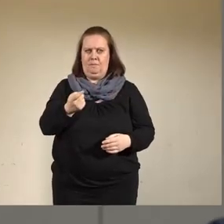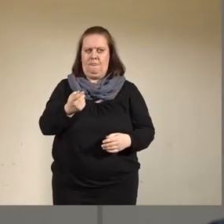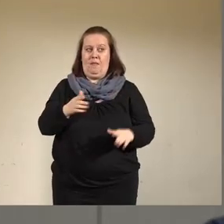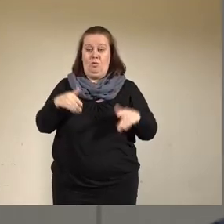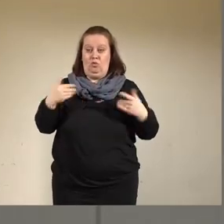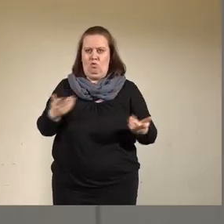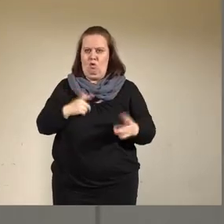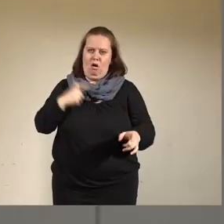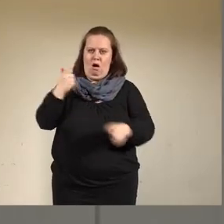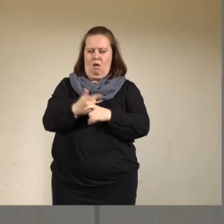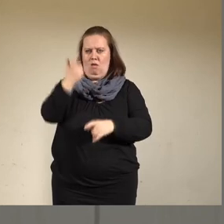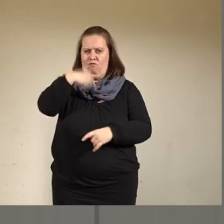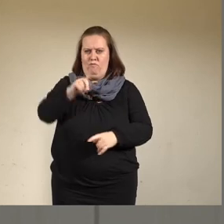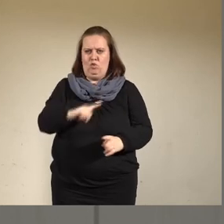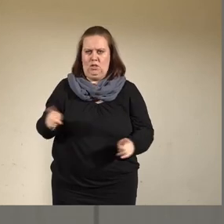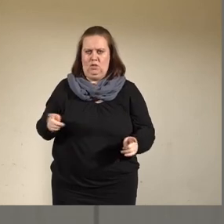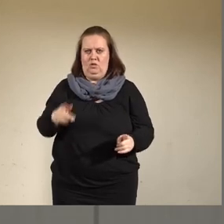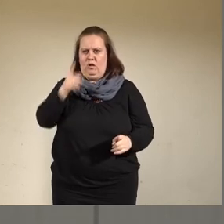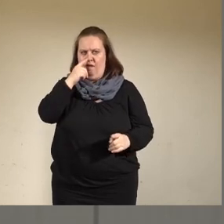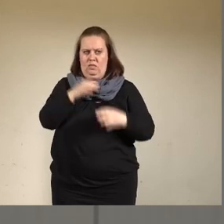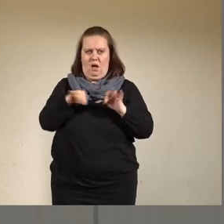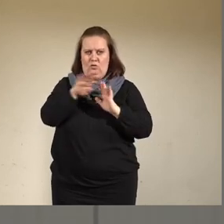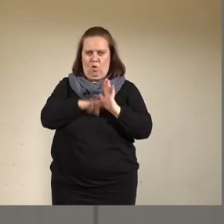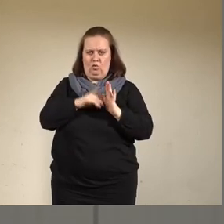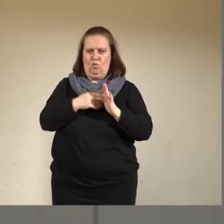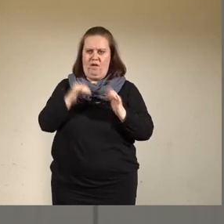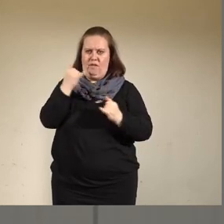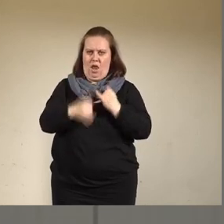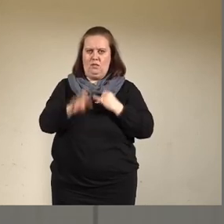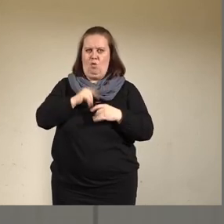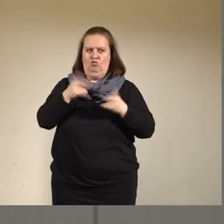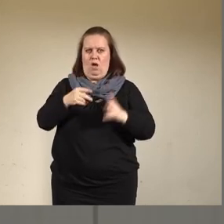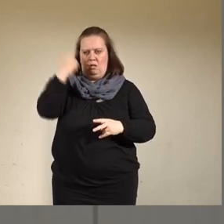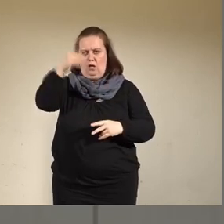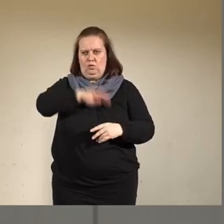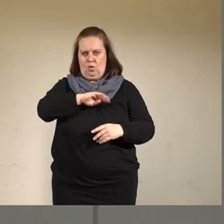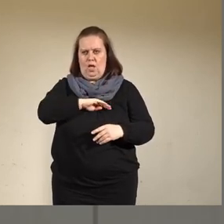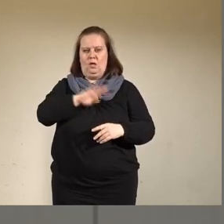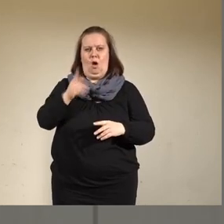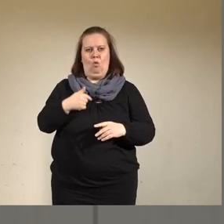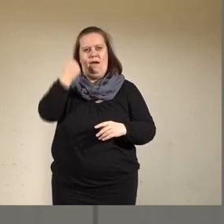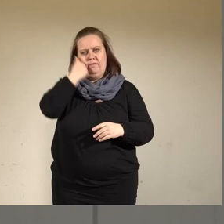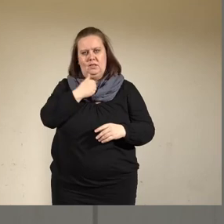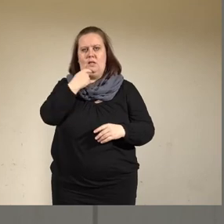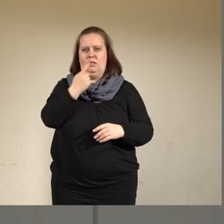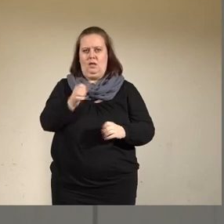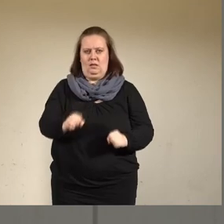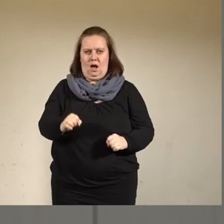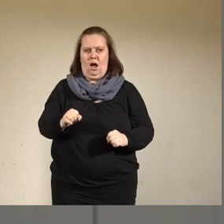so hart müssen Sie mit mir nicht umgehen. Wenn hier die Tagesordnung verletzt wird, kann man das einem Stadtratskollegen, finde ich, auch etwas netter